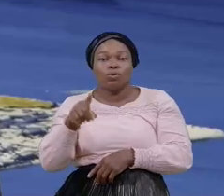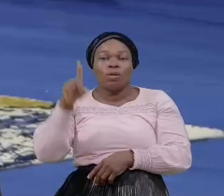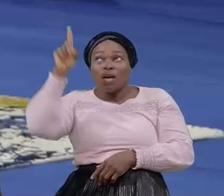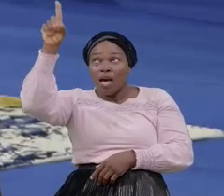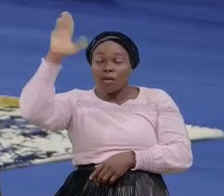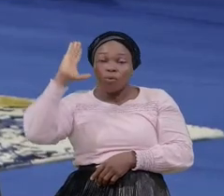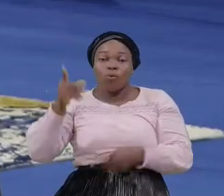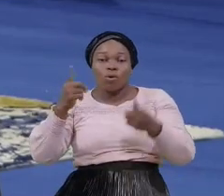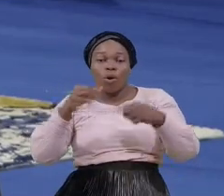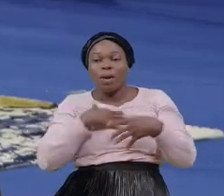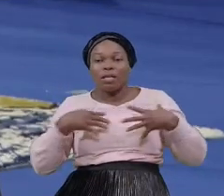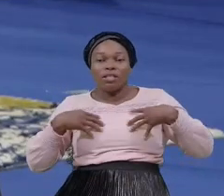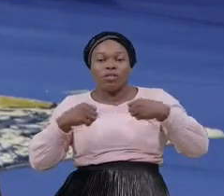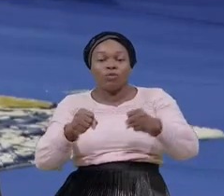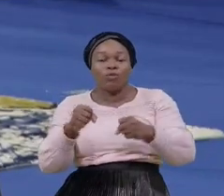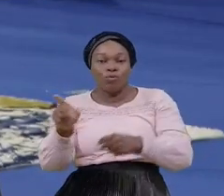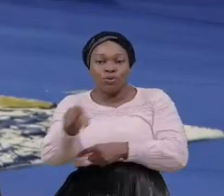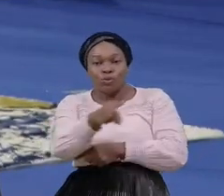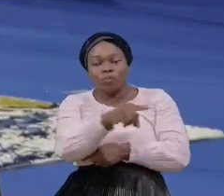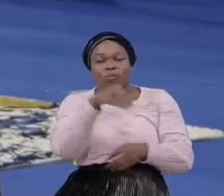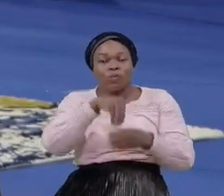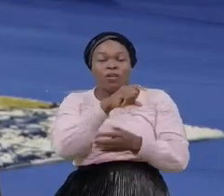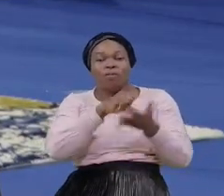j'irai et je le guérirai. Verset 8.